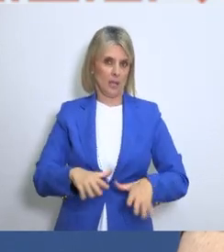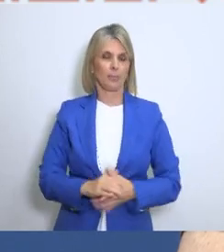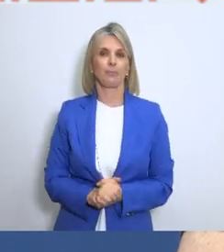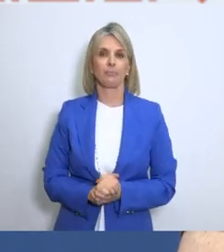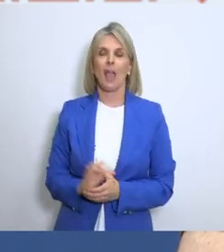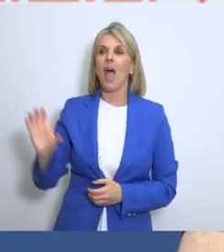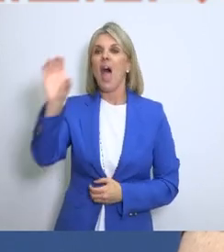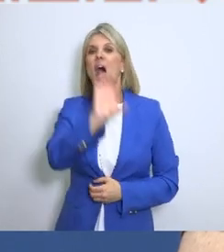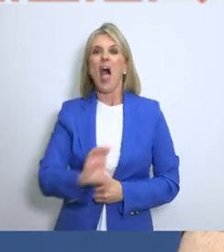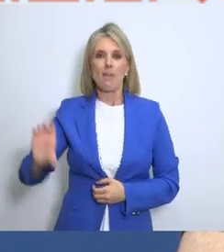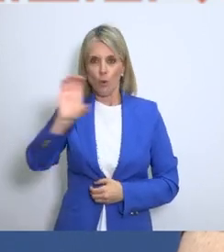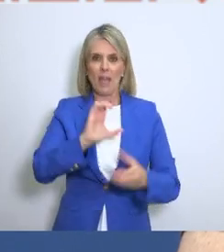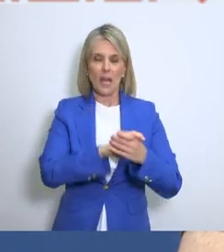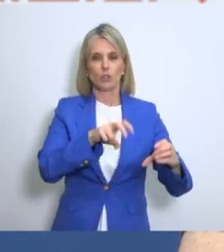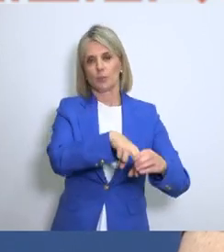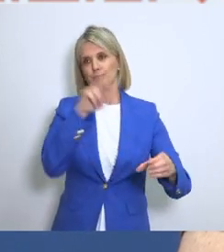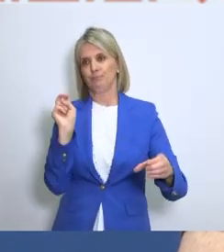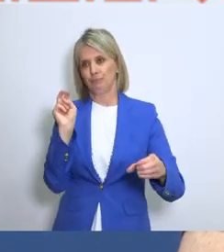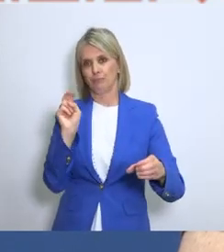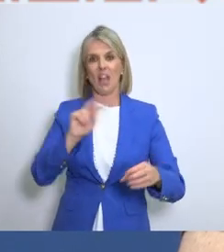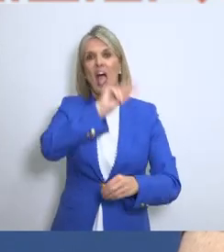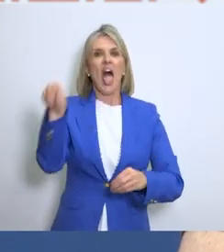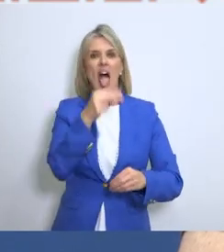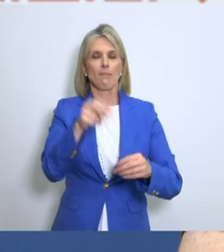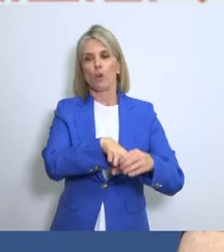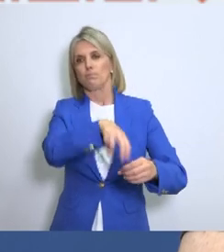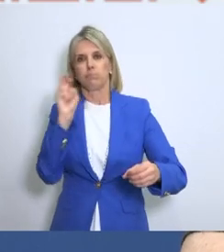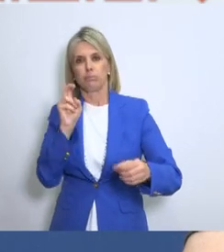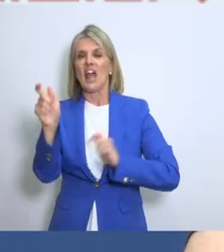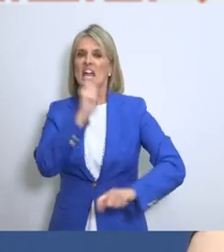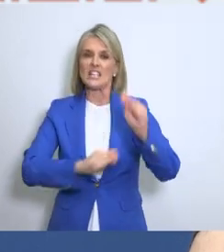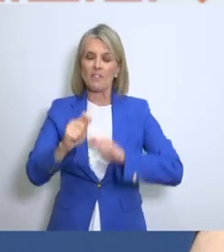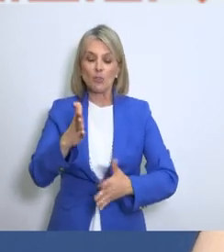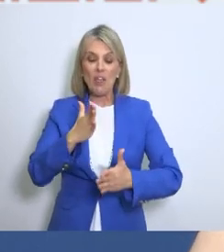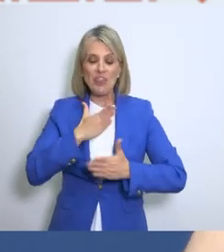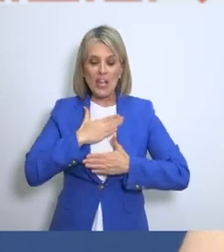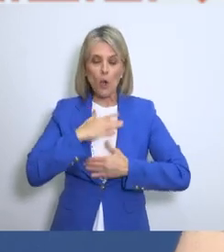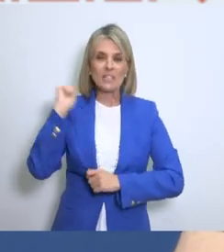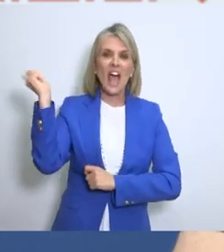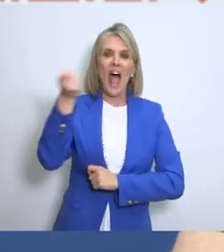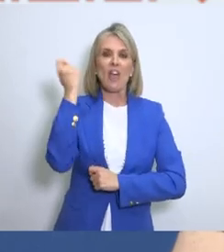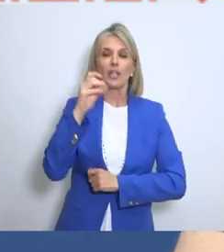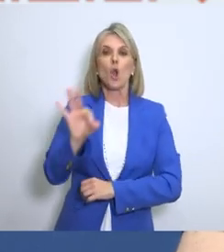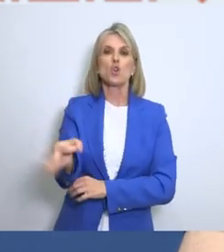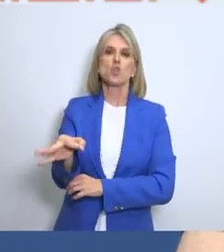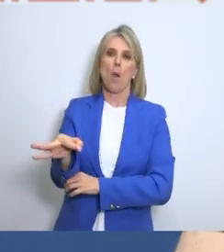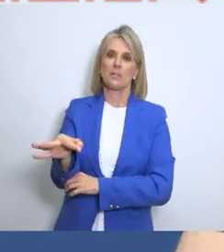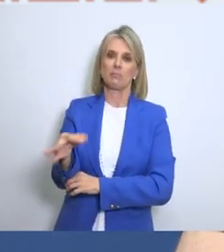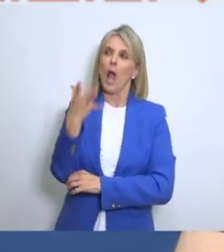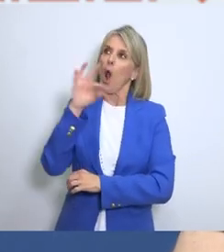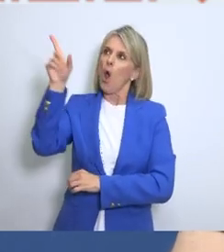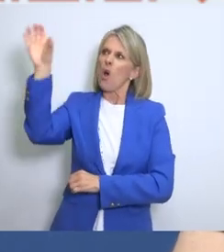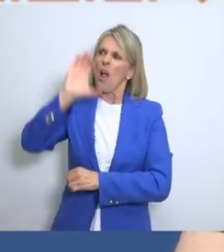Ευρωπαϊκή Ένωση και Ευρώ. Άμεση επιβολή εθνικού νομίσματος. Για να απαλλαγούμε από την αντιδραστική Ευρωπαϊκή